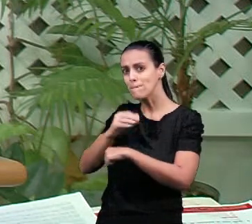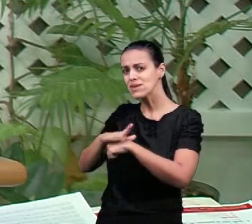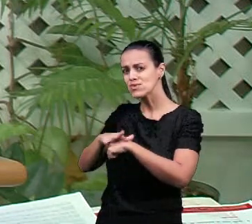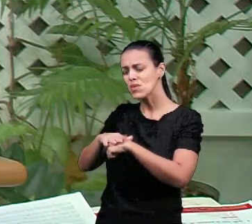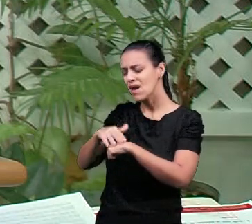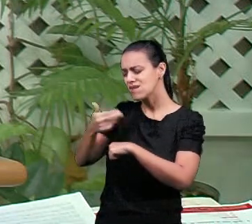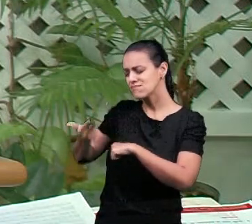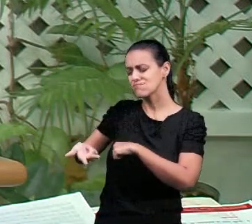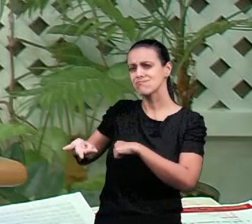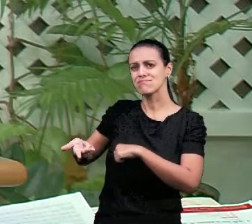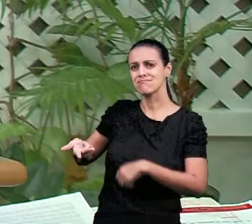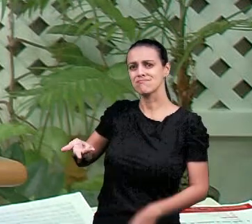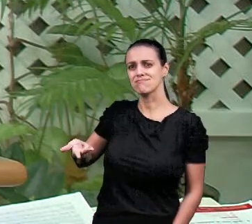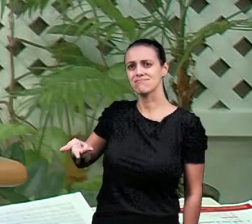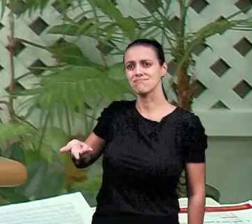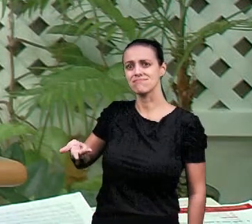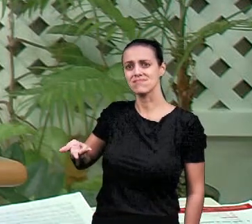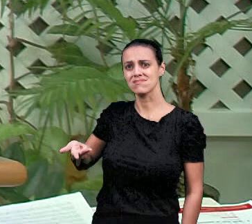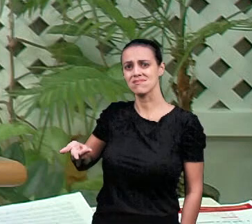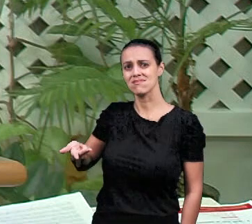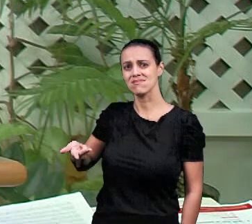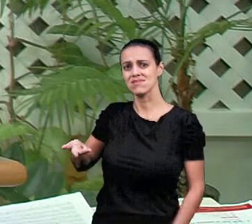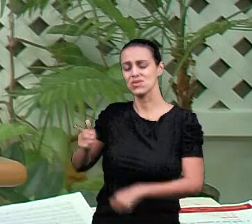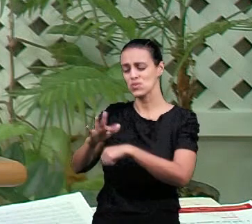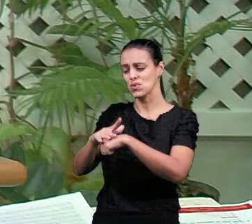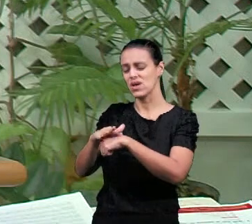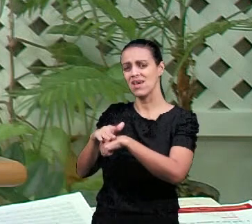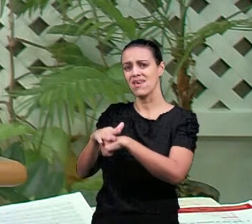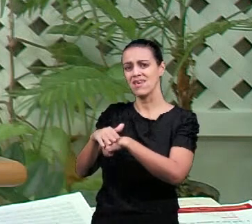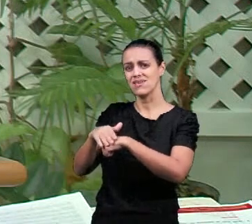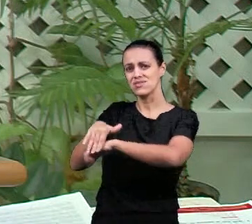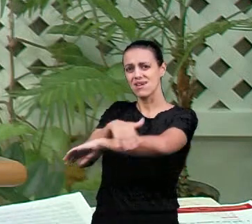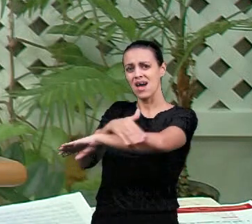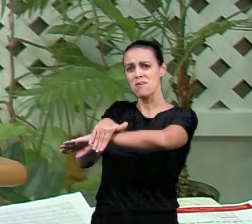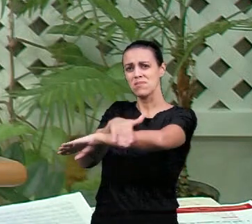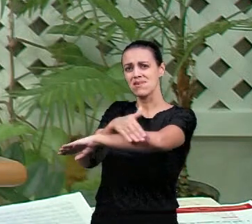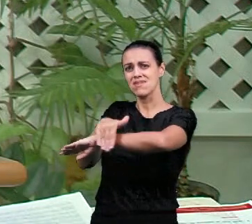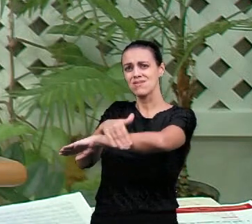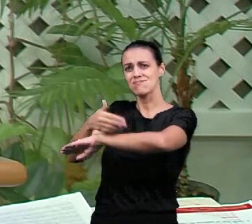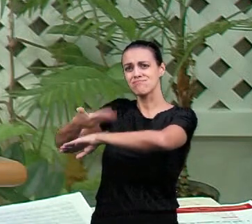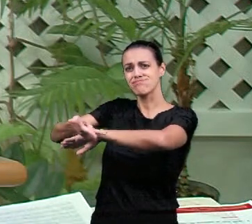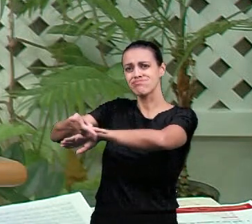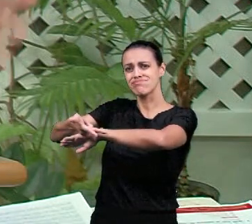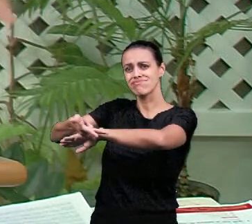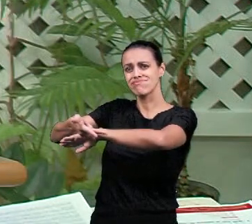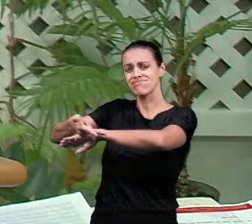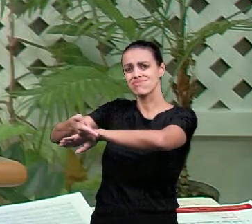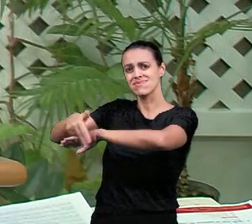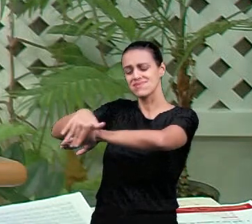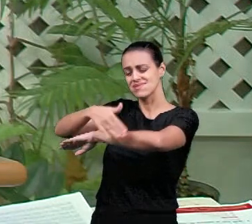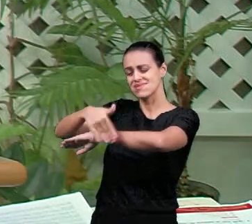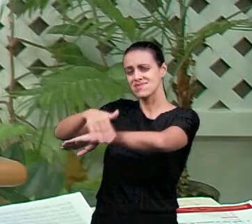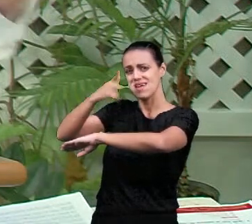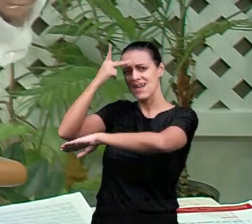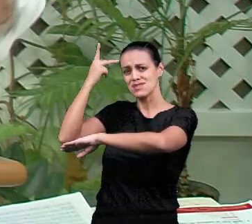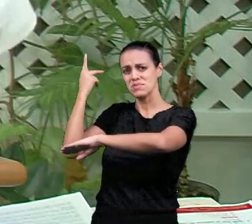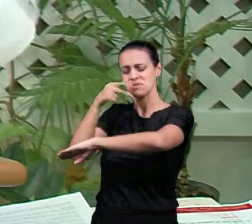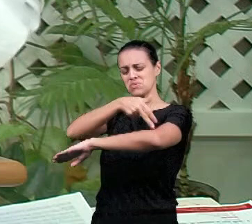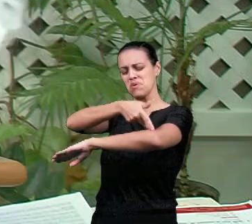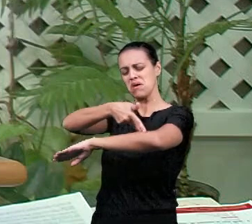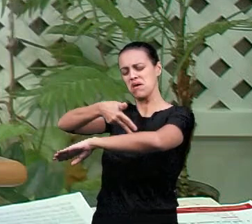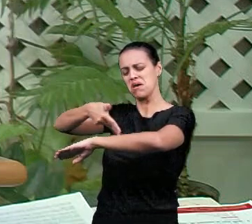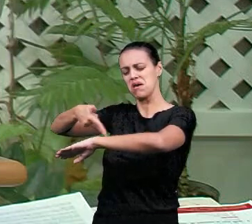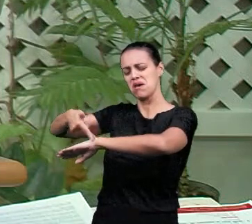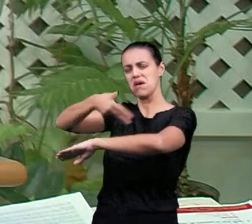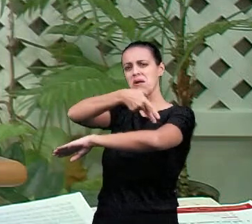Mes frères, cette situation des personnes qui sont au bord du chemin, ils sont en train de mourir. La religion passe, les